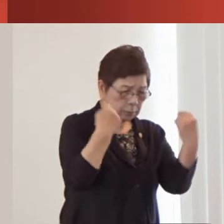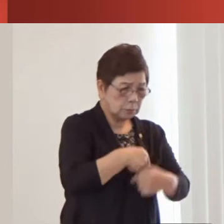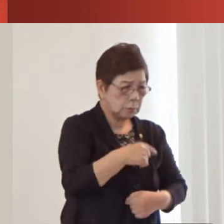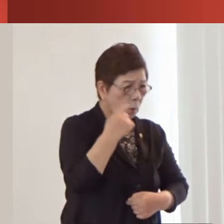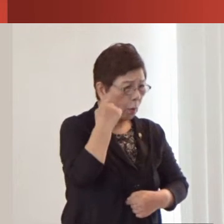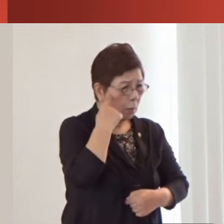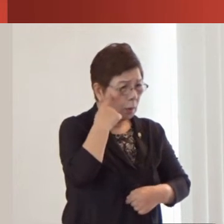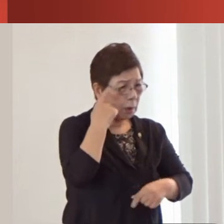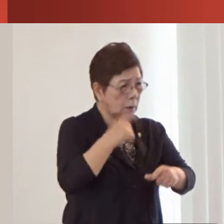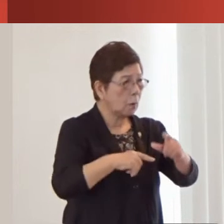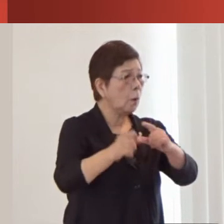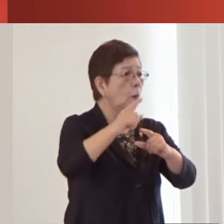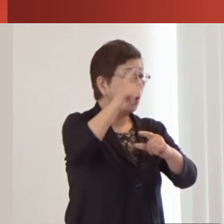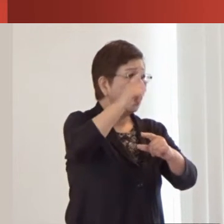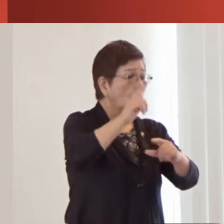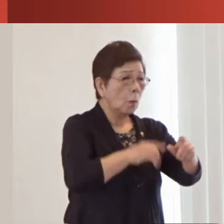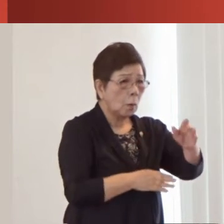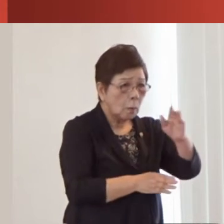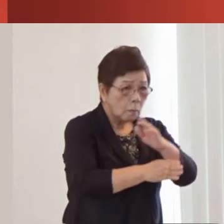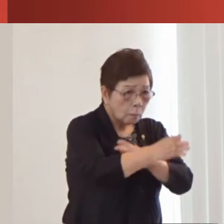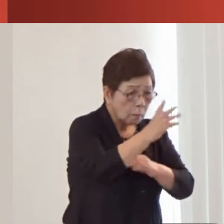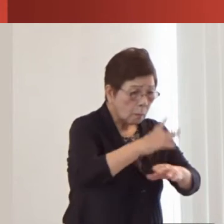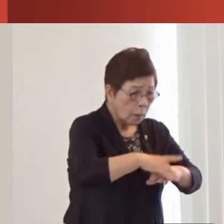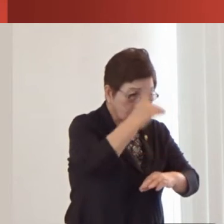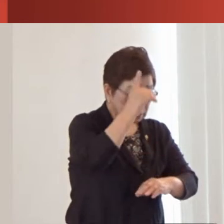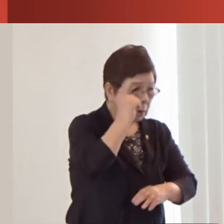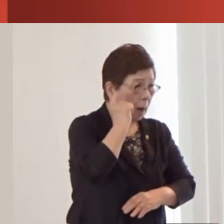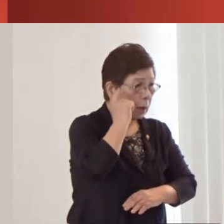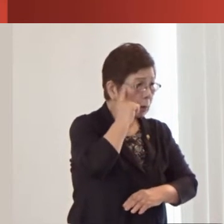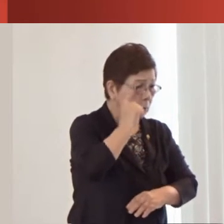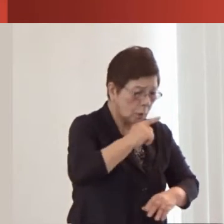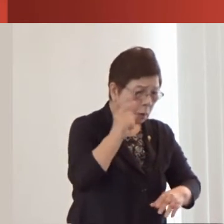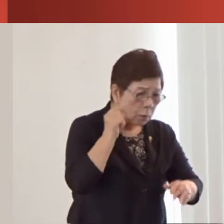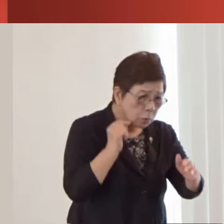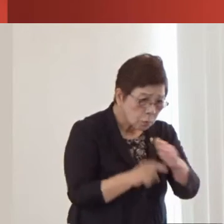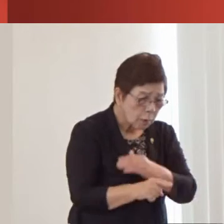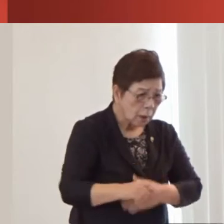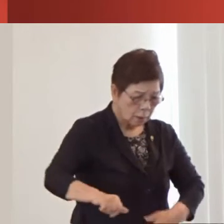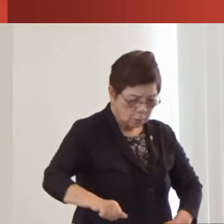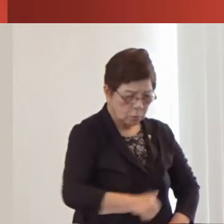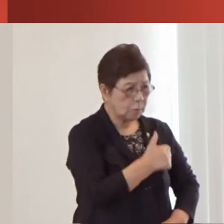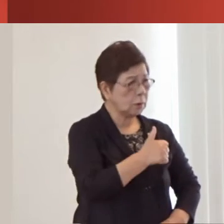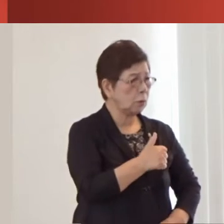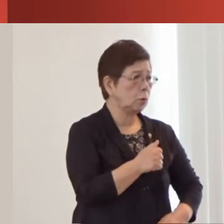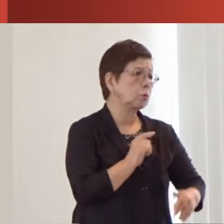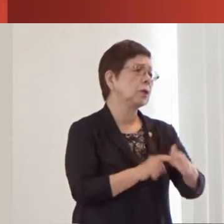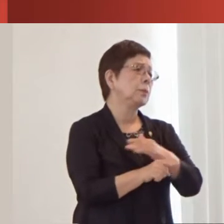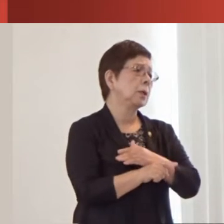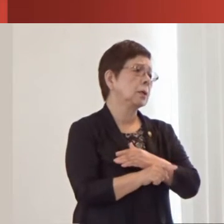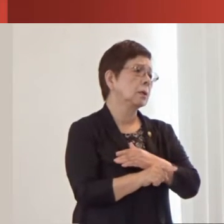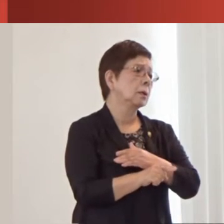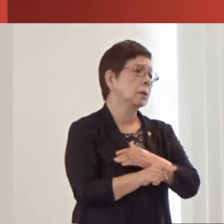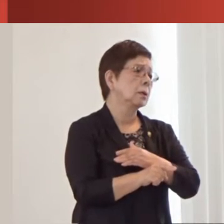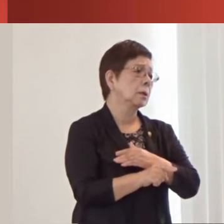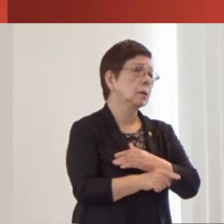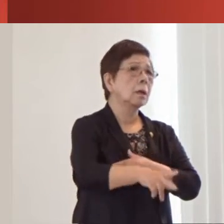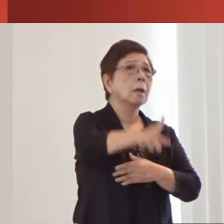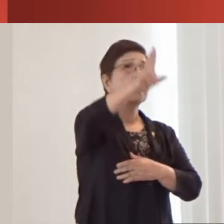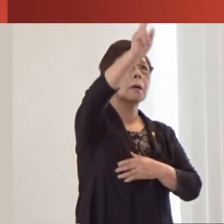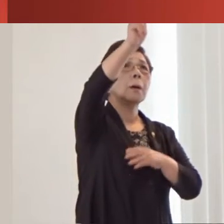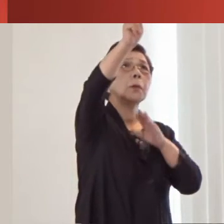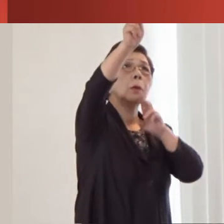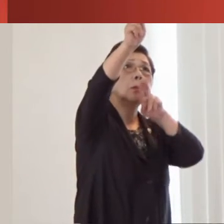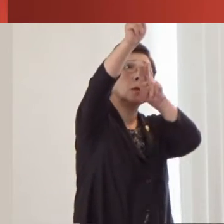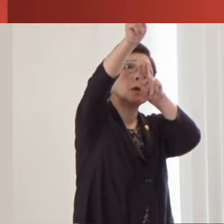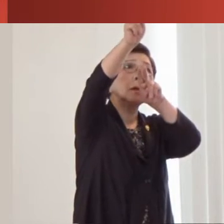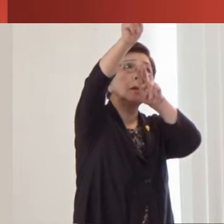ということが罪であります。創造主なる神の方をしっかり向いていない、自分勝手な方向を向